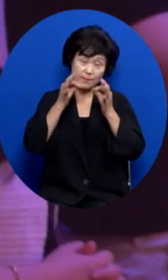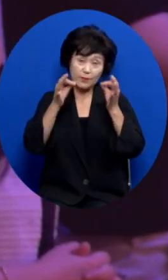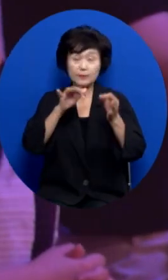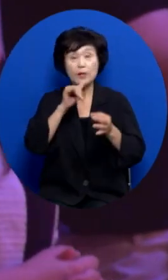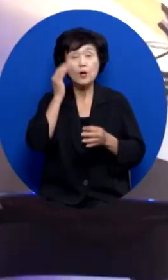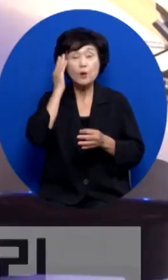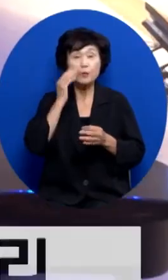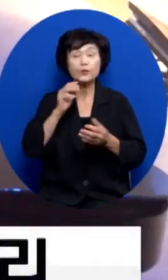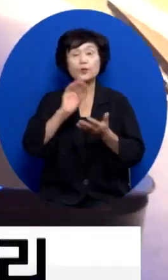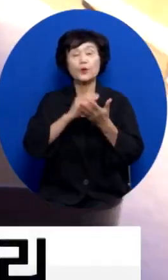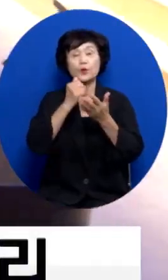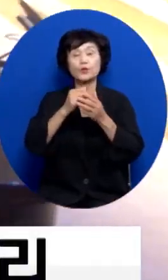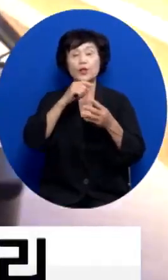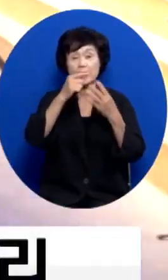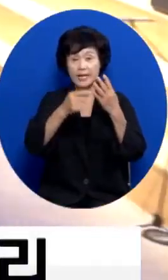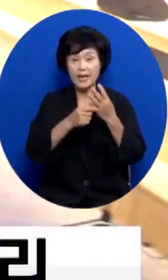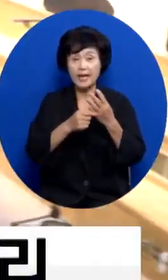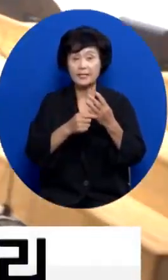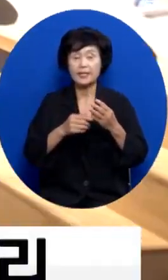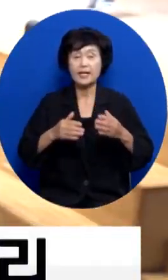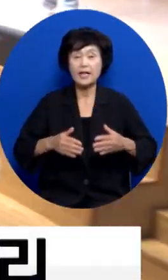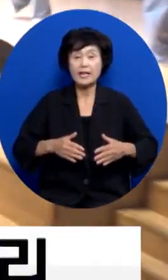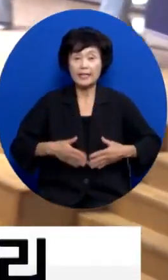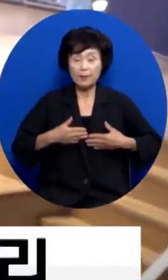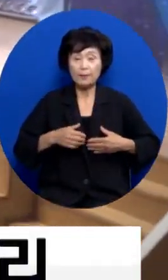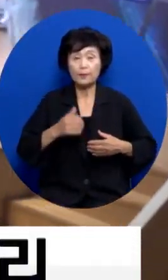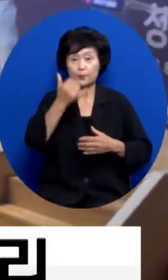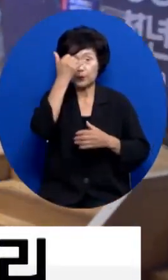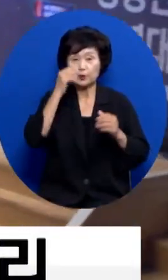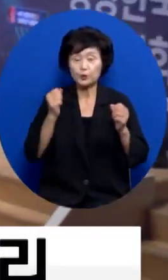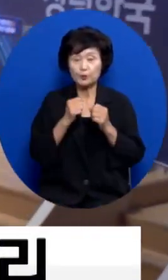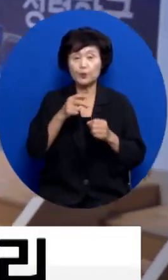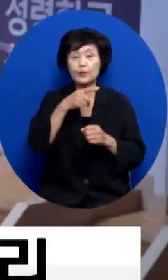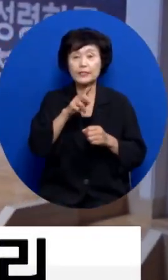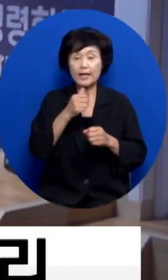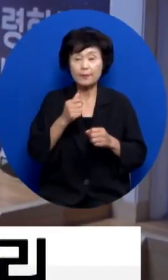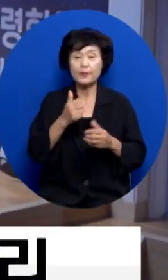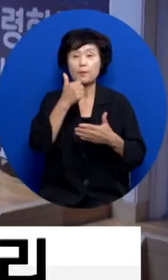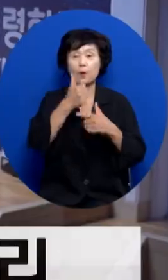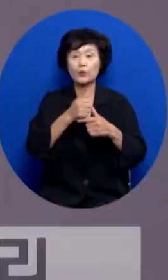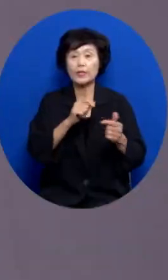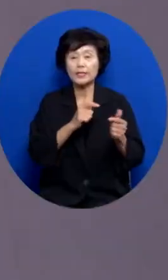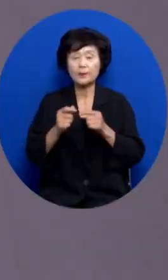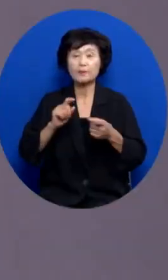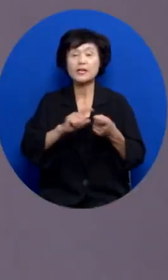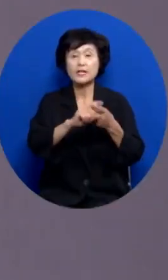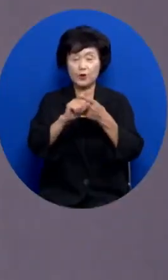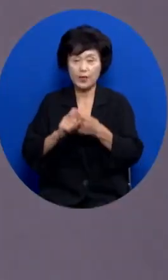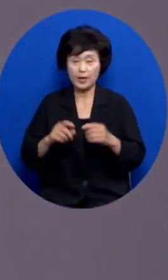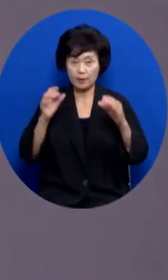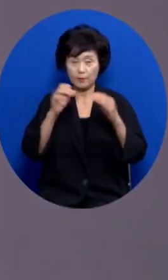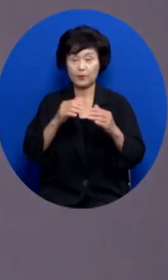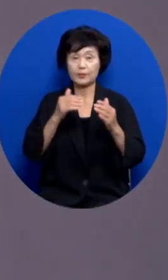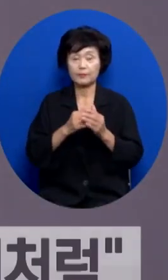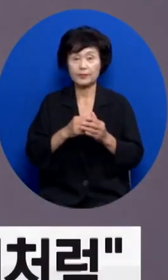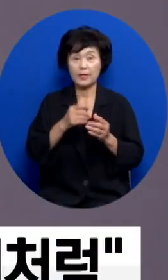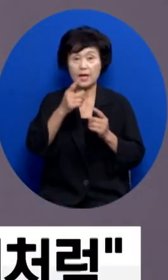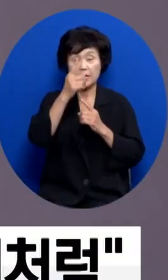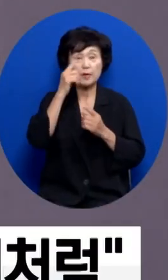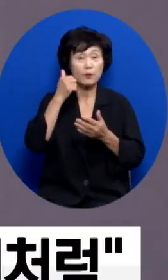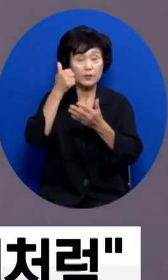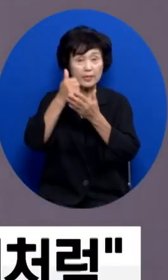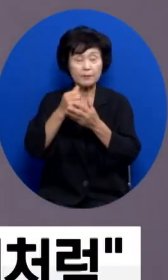그리스도의 계절을 주제로 남부, 충북, 삼남, 호남 특별연회가 한자리에 모였습니다. 감리회 이철 감독 회장은